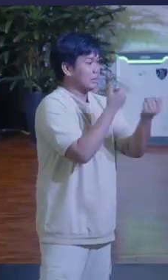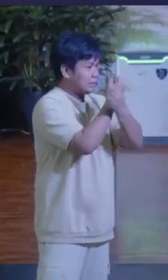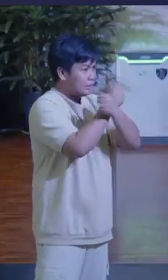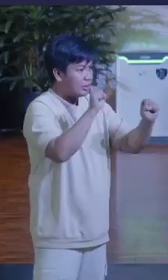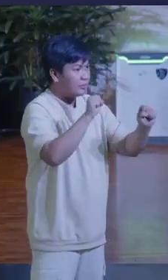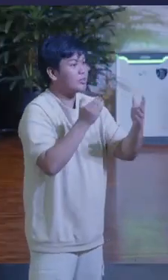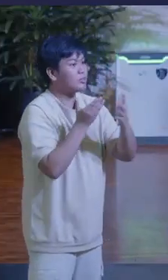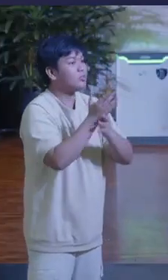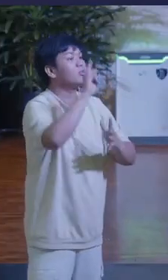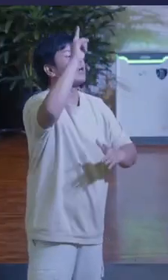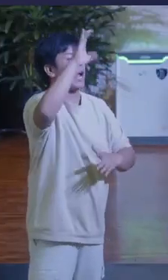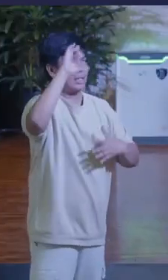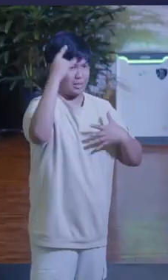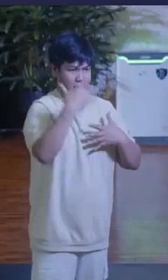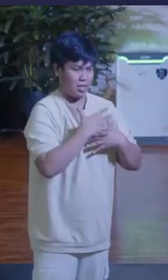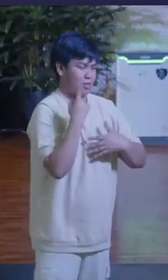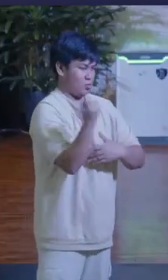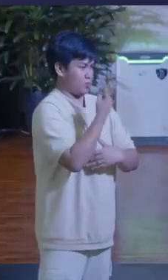grasya lamang.